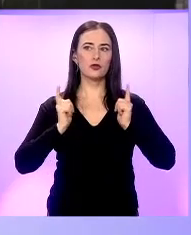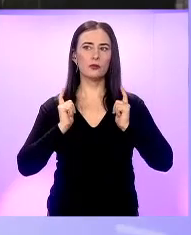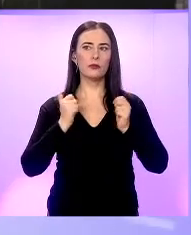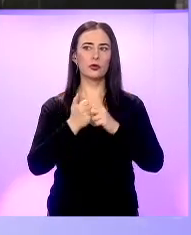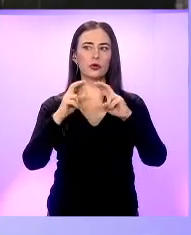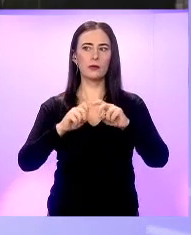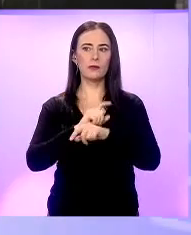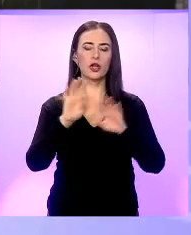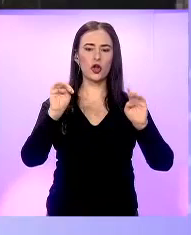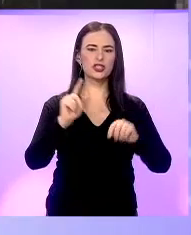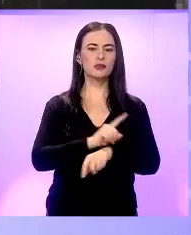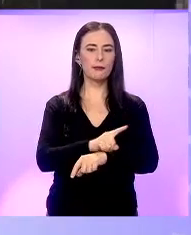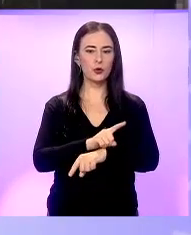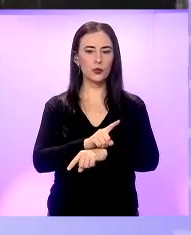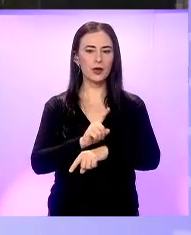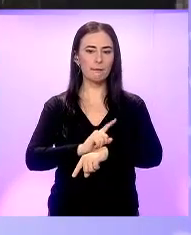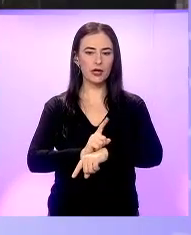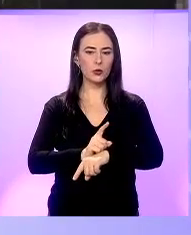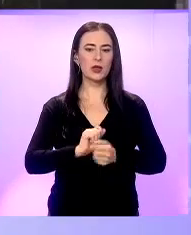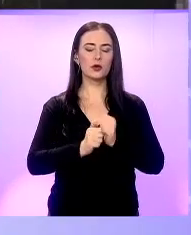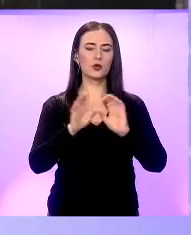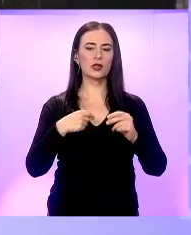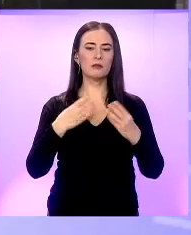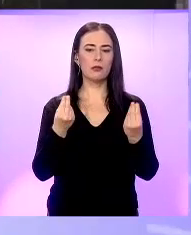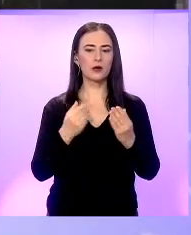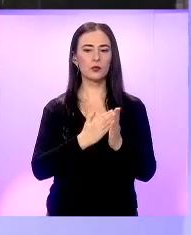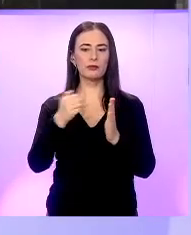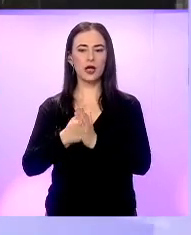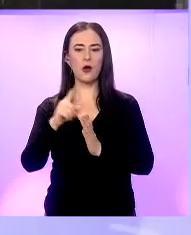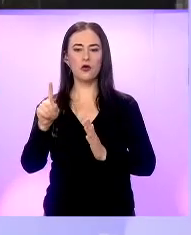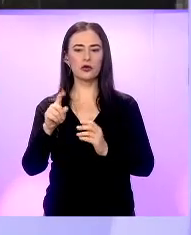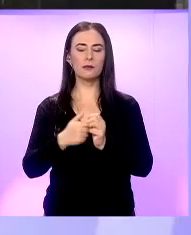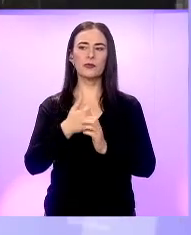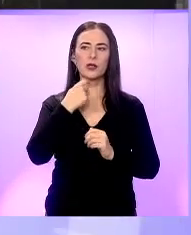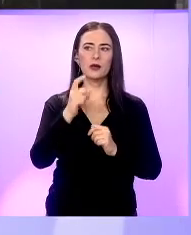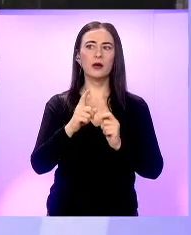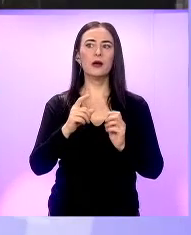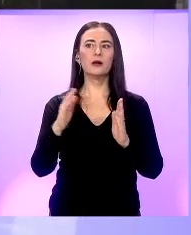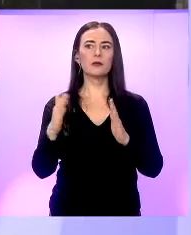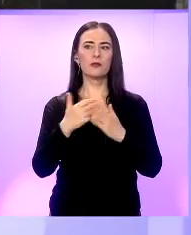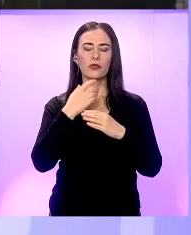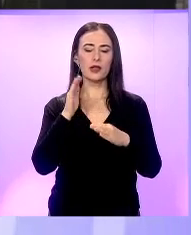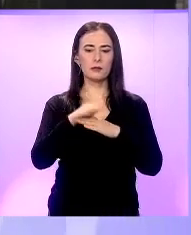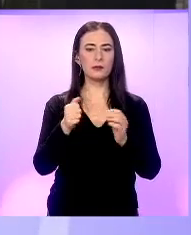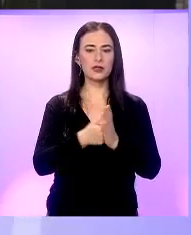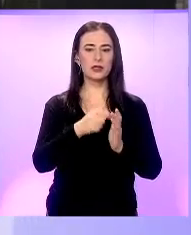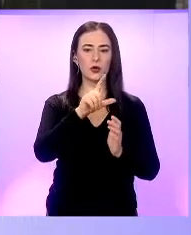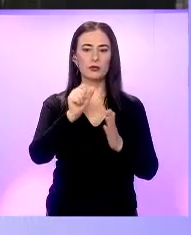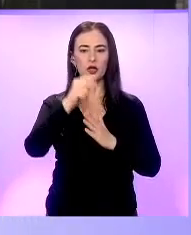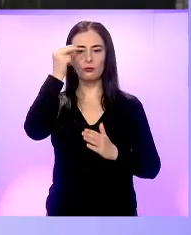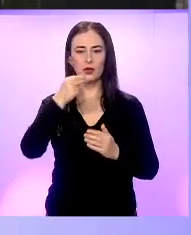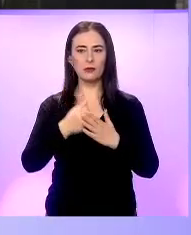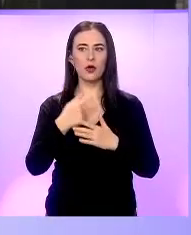moment 90 de minute, o oră și jumătate la mașinile mici, de asemenea în Borș 60 de minute, în